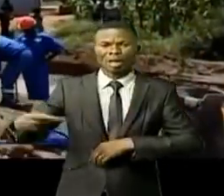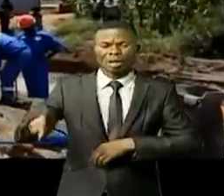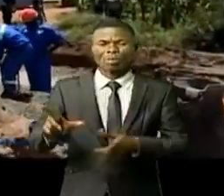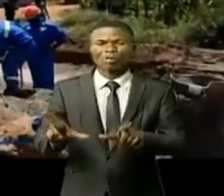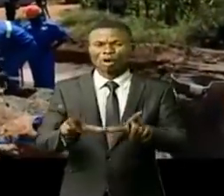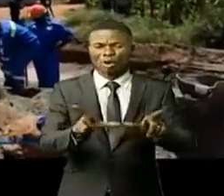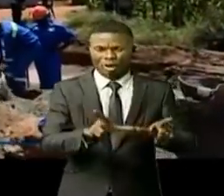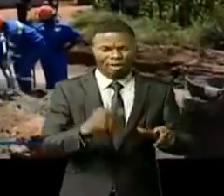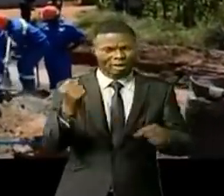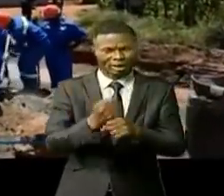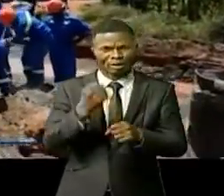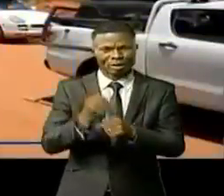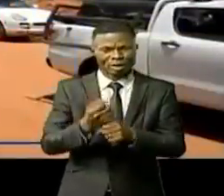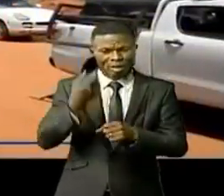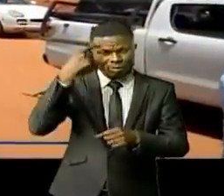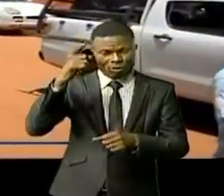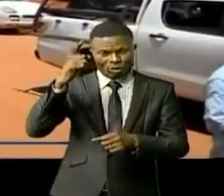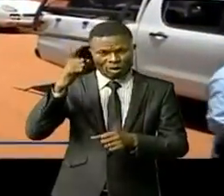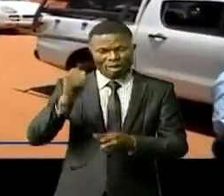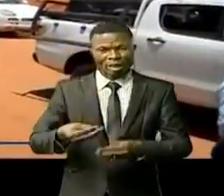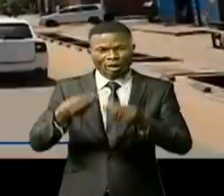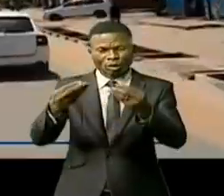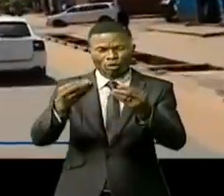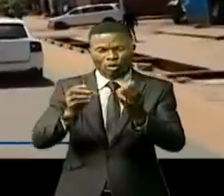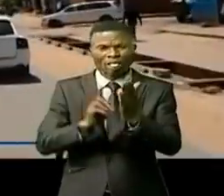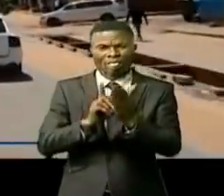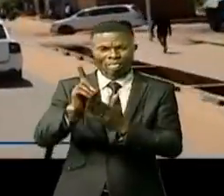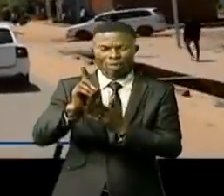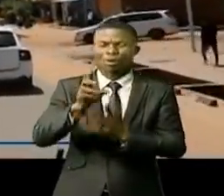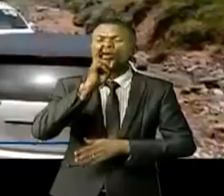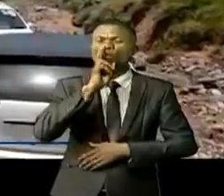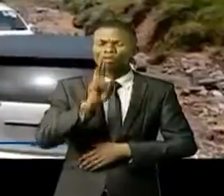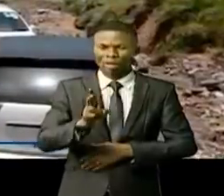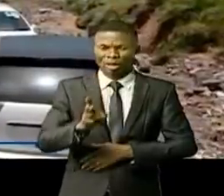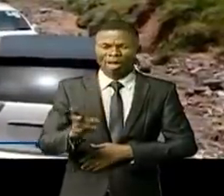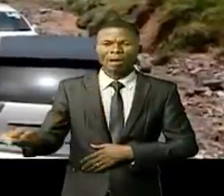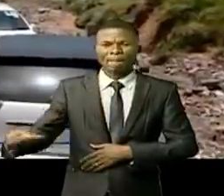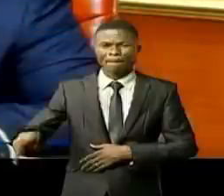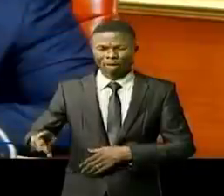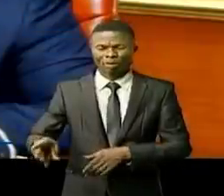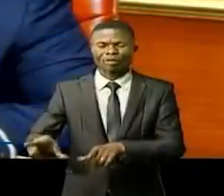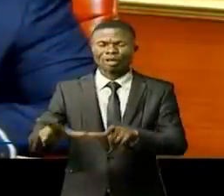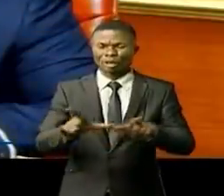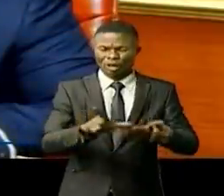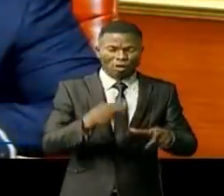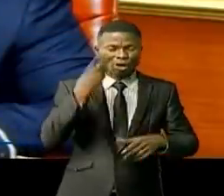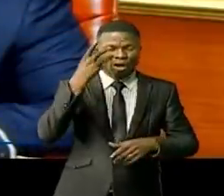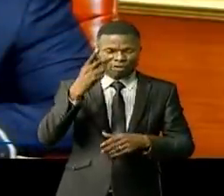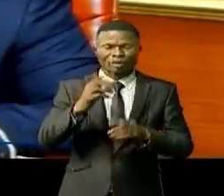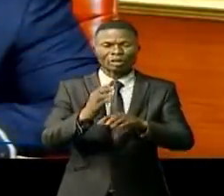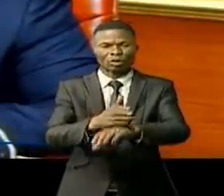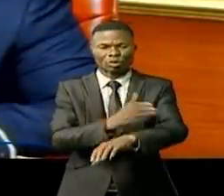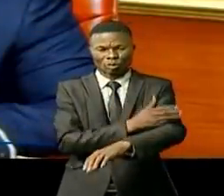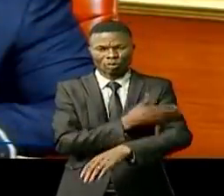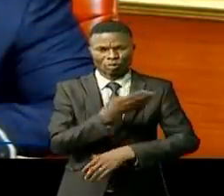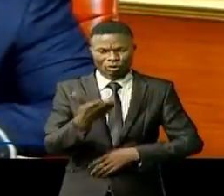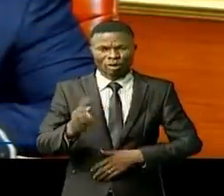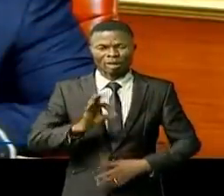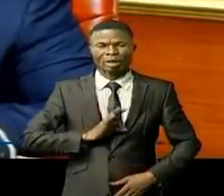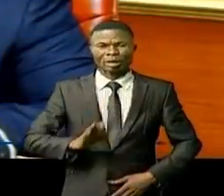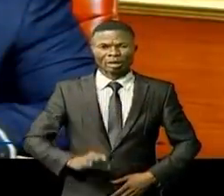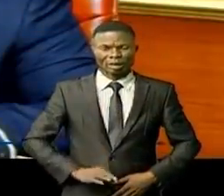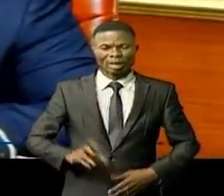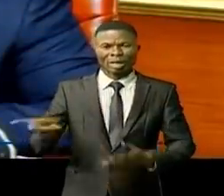Lualaba travaillent pour donner corps véritablement à la vision du chef de l'État Félix Tshisekedi Tshilombo dans